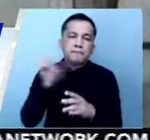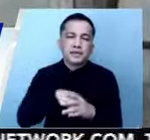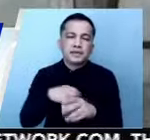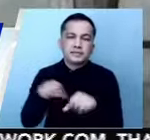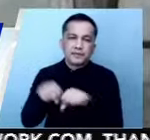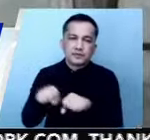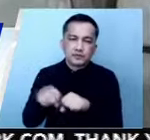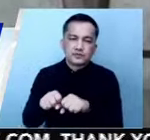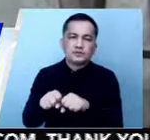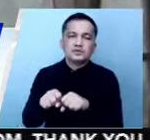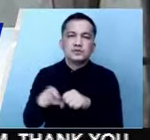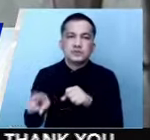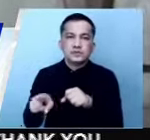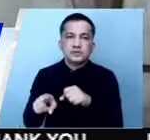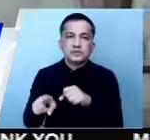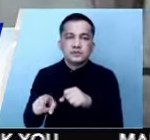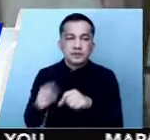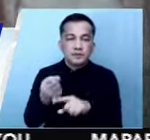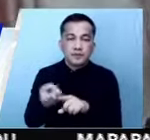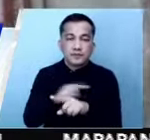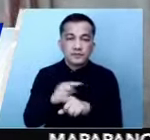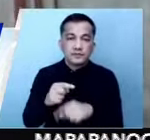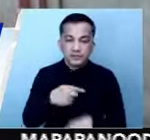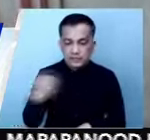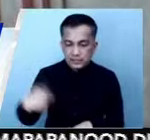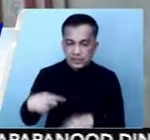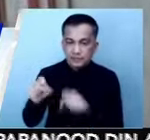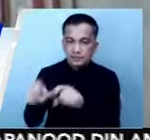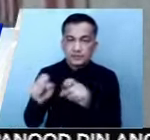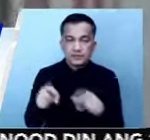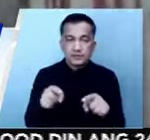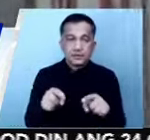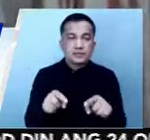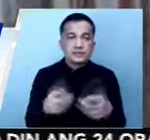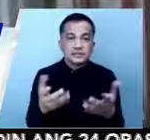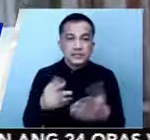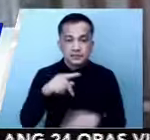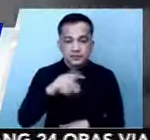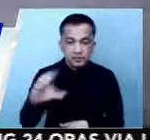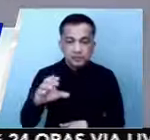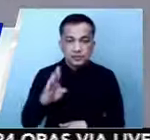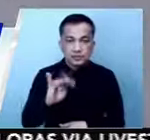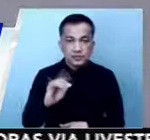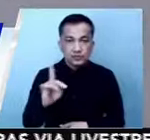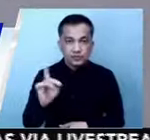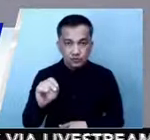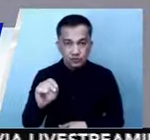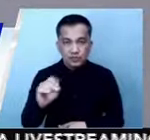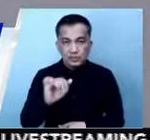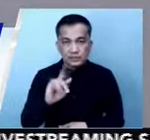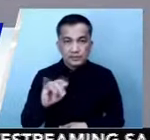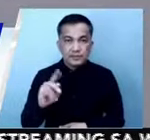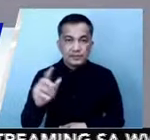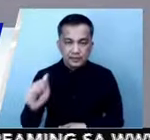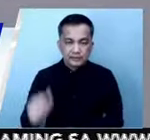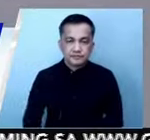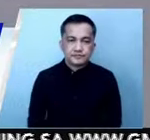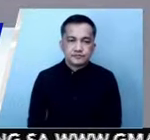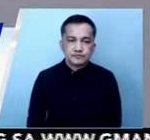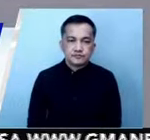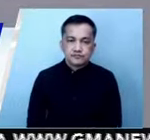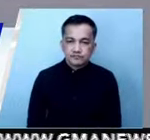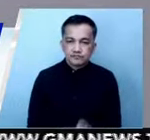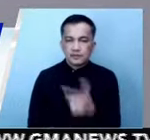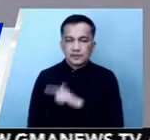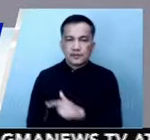China. Ibinibenta raw ang mga ito sa mga tindahan sa Pasay City, Binondo at Avenida. Napakalaking lugi po ng